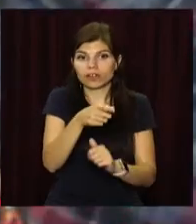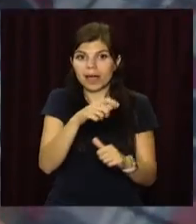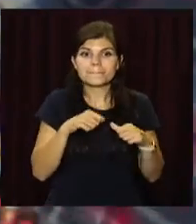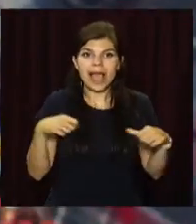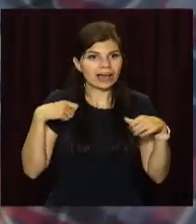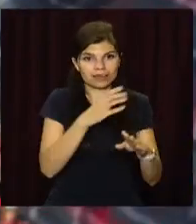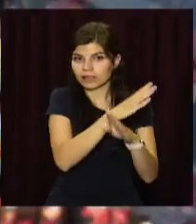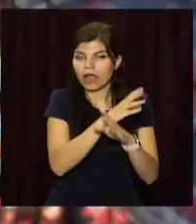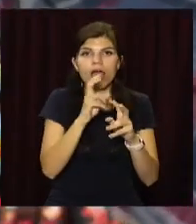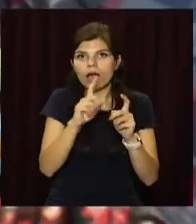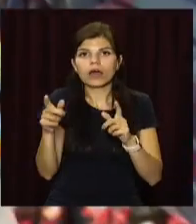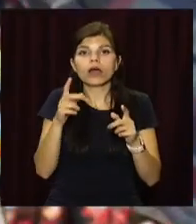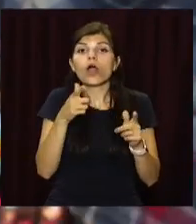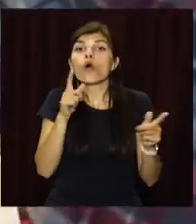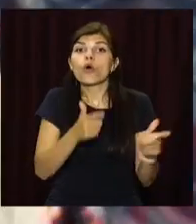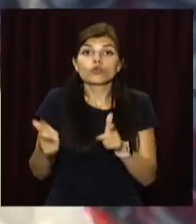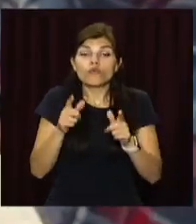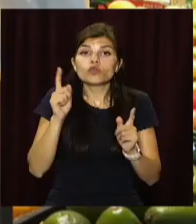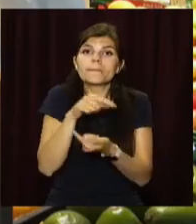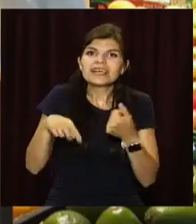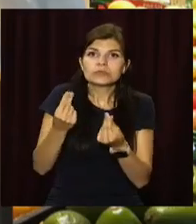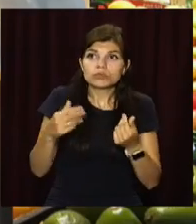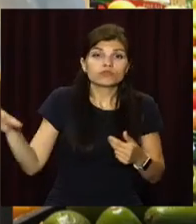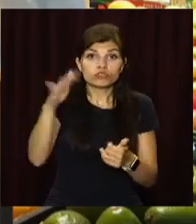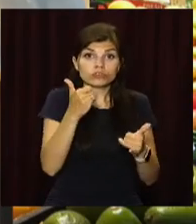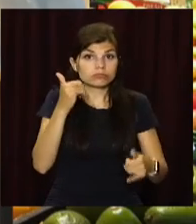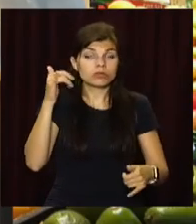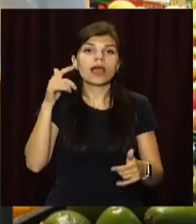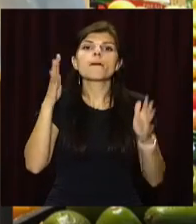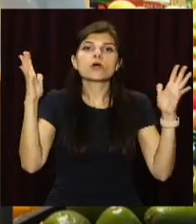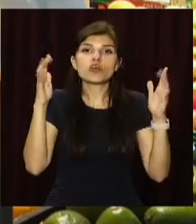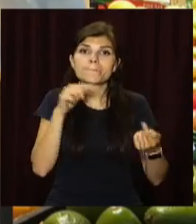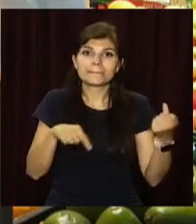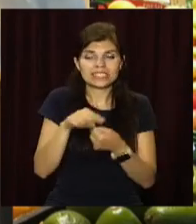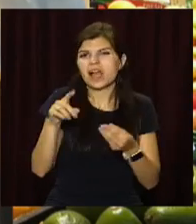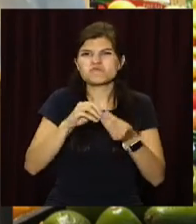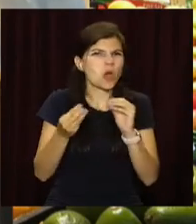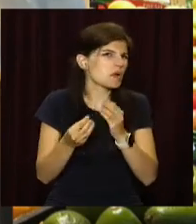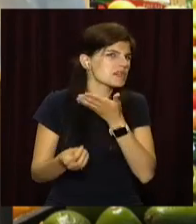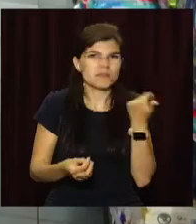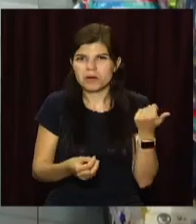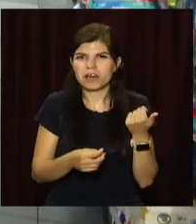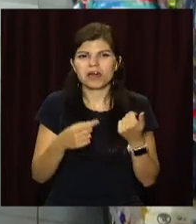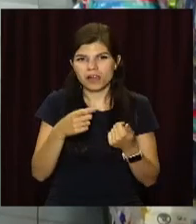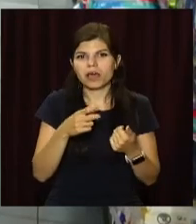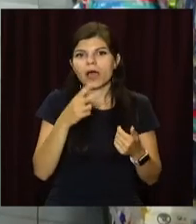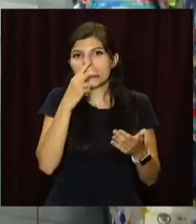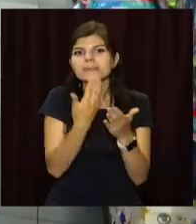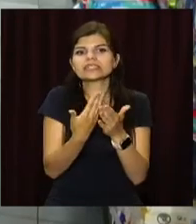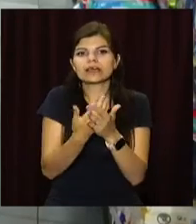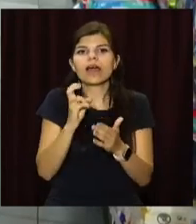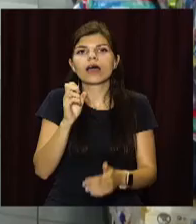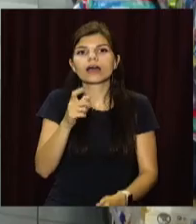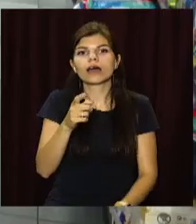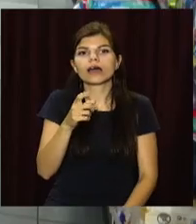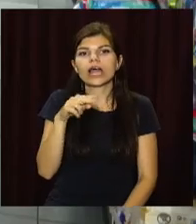маєчок. Підготуватися мають встигнути і підприємці. Для великого бізнесу це не буде проблематично, переконаний представник мережі